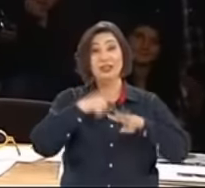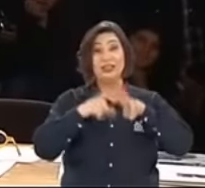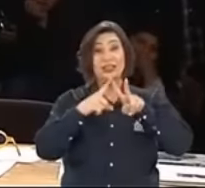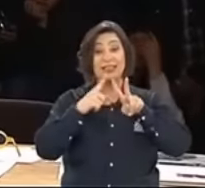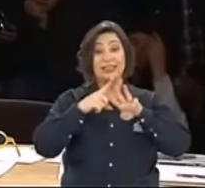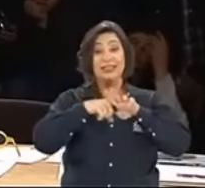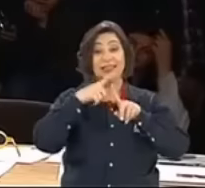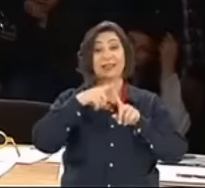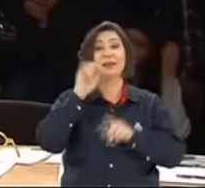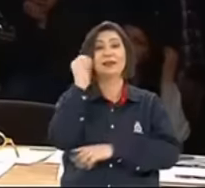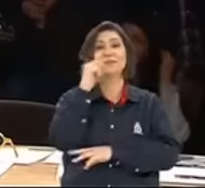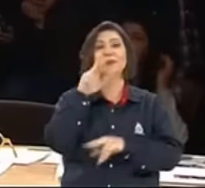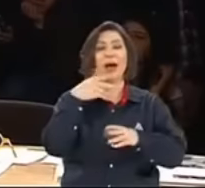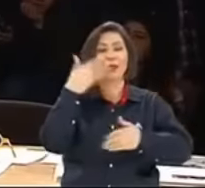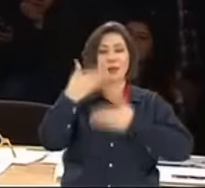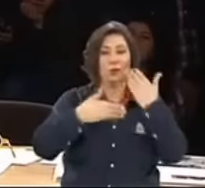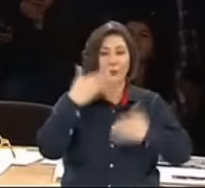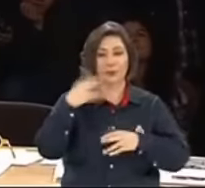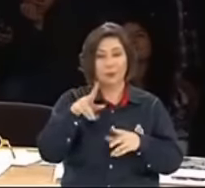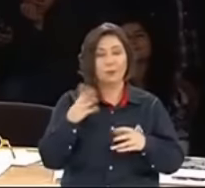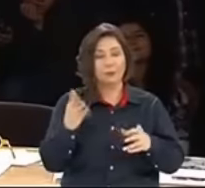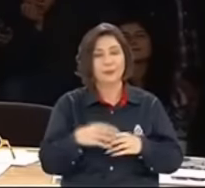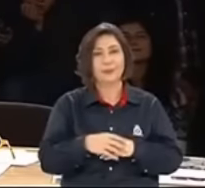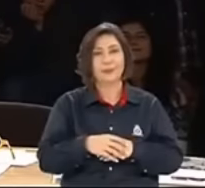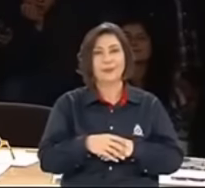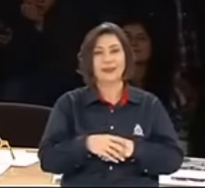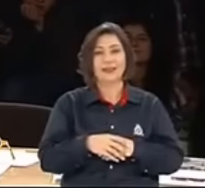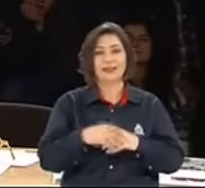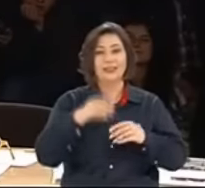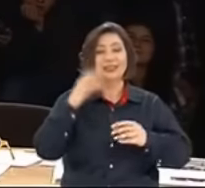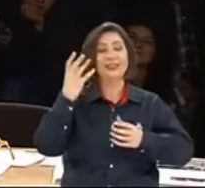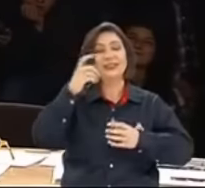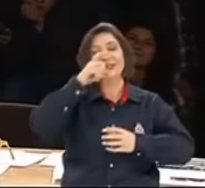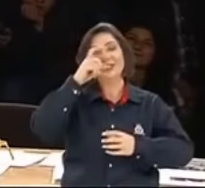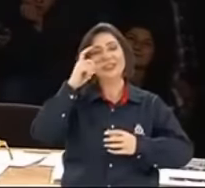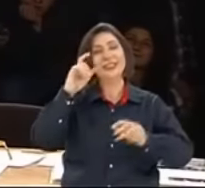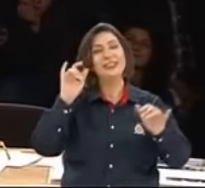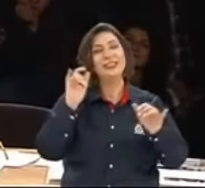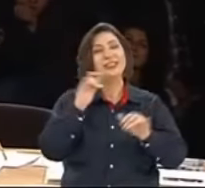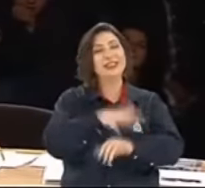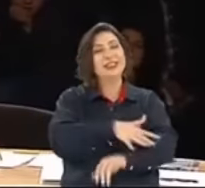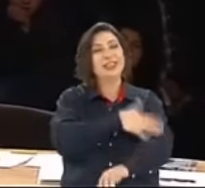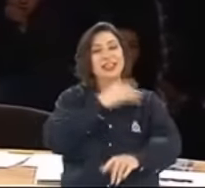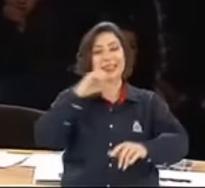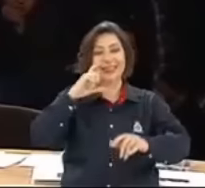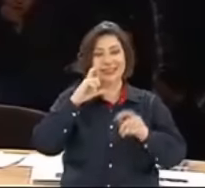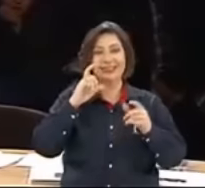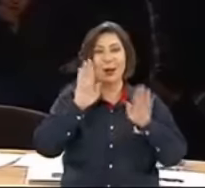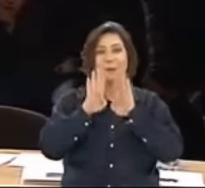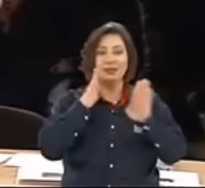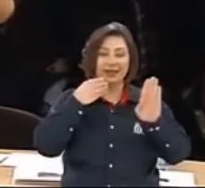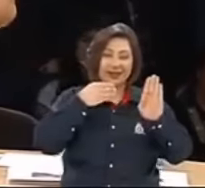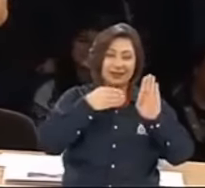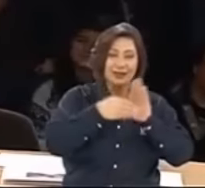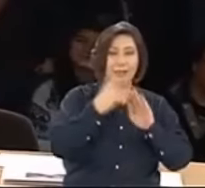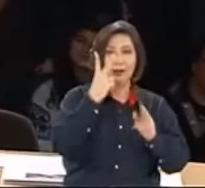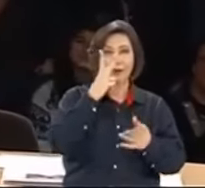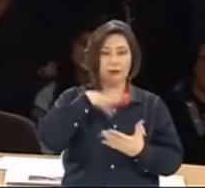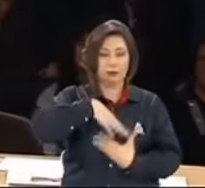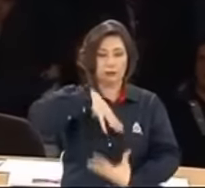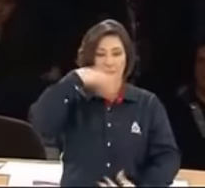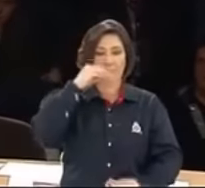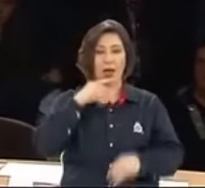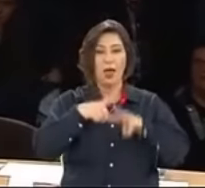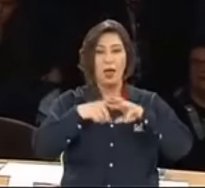Cennetteyim. Sanki Taksim'deyim gibi anlatıyorum değil mi? Cennetin kapısına doğru yavaş yavaş geldim, süzüldüm böyle. İki tane takım elbiseli